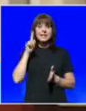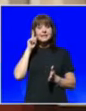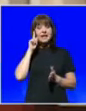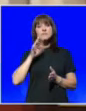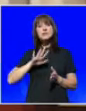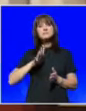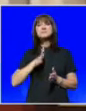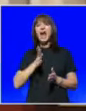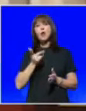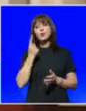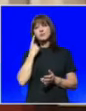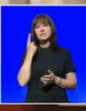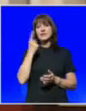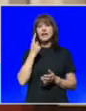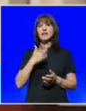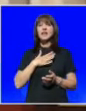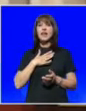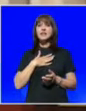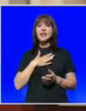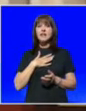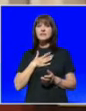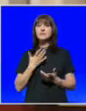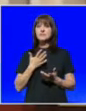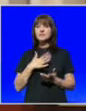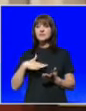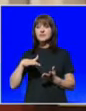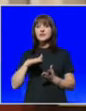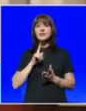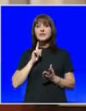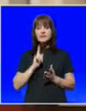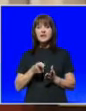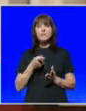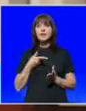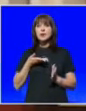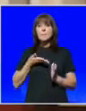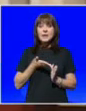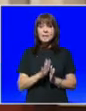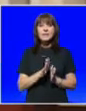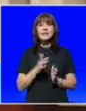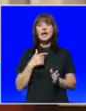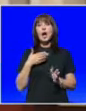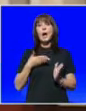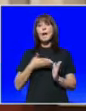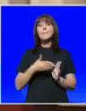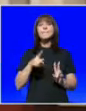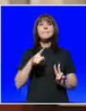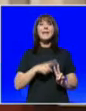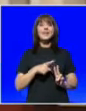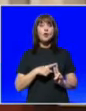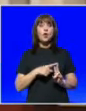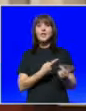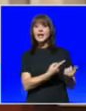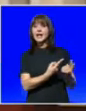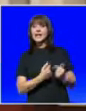ден нашата рафинерия ще трябва да мине към преобладаващо петрол, който ни идва от Русия.